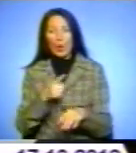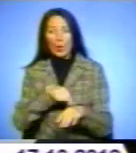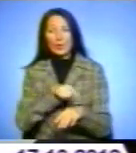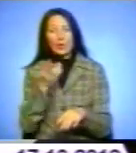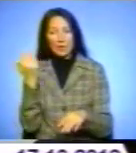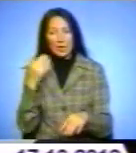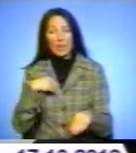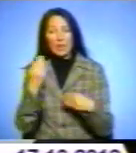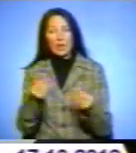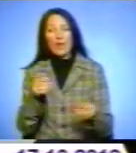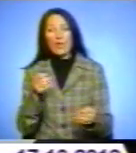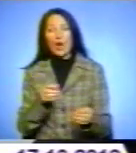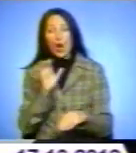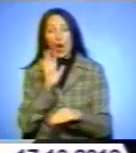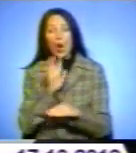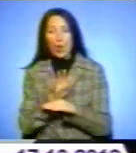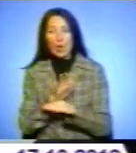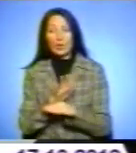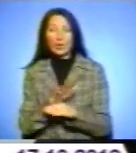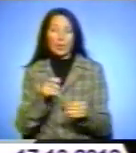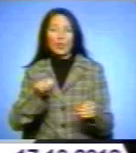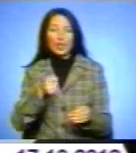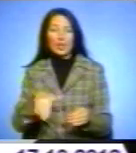котельні, включити опалення всіх домівках тернополян.